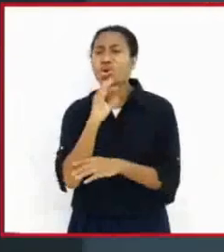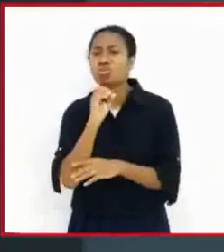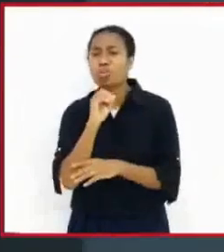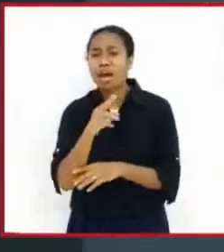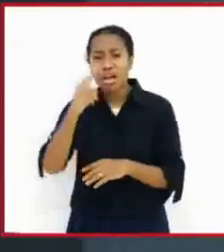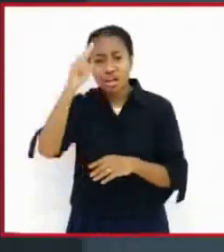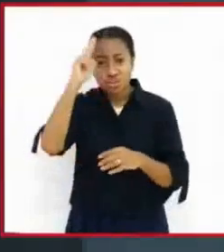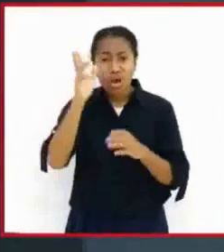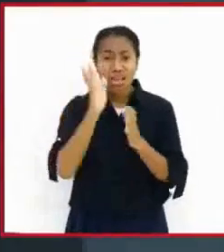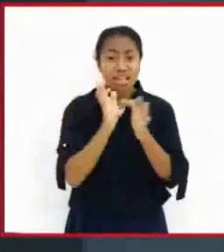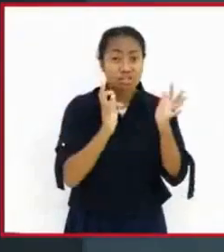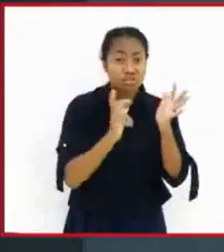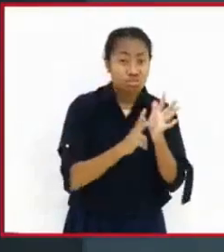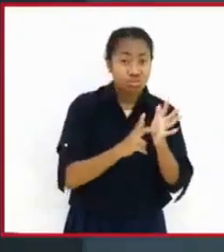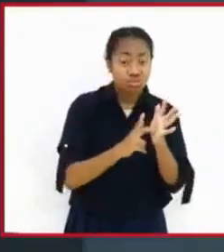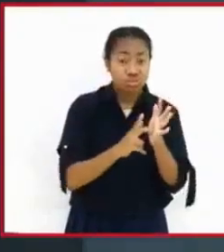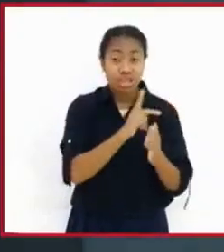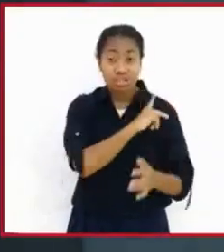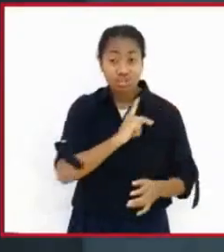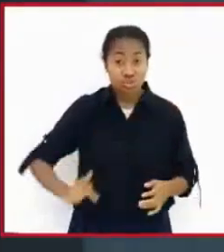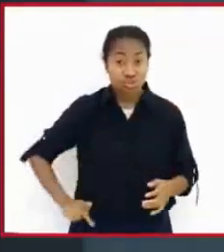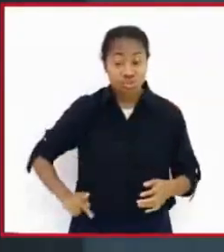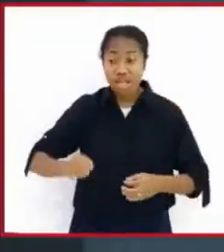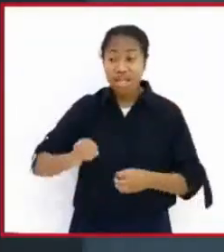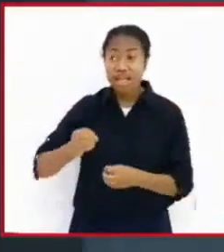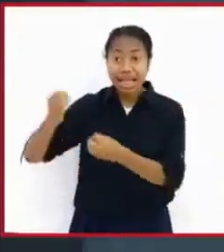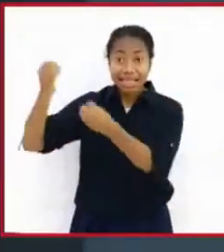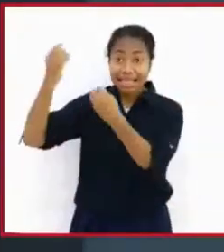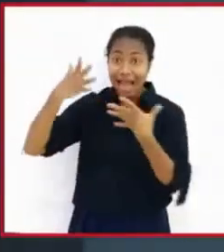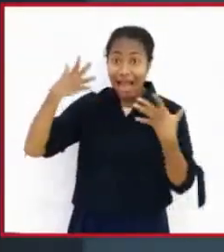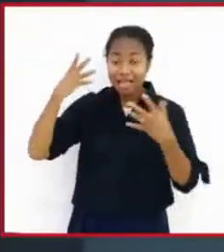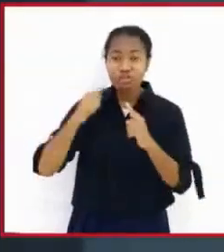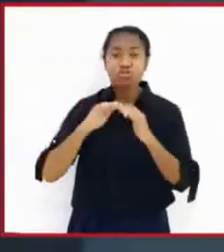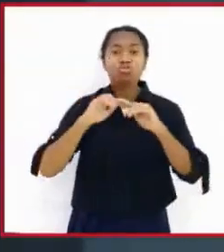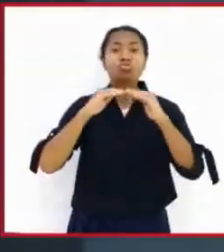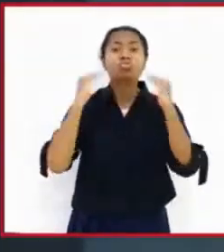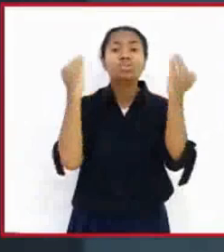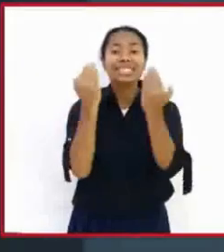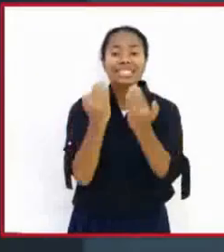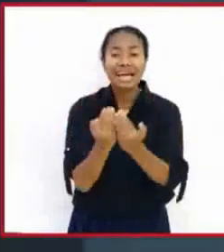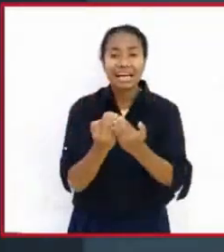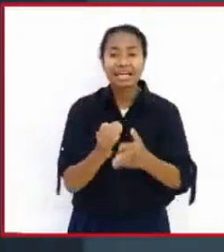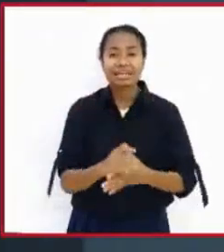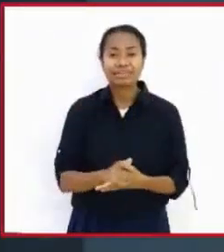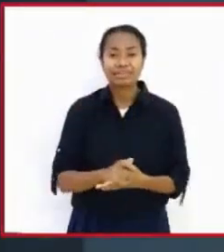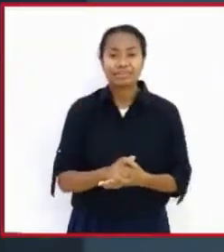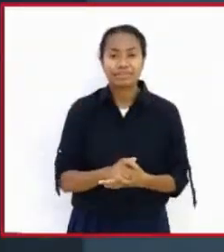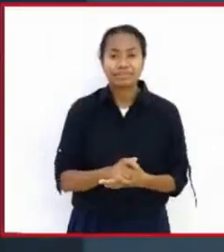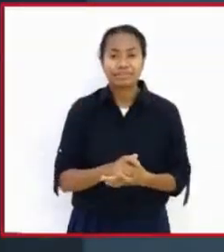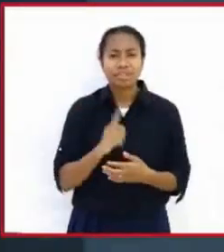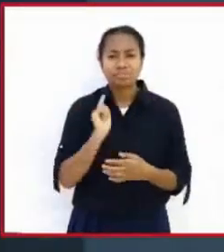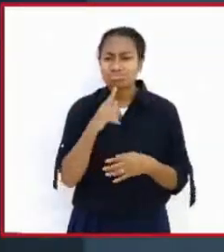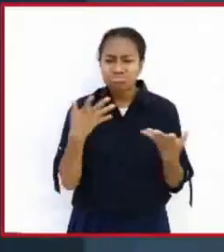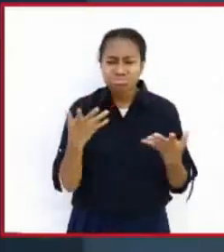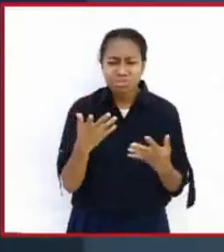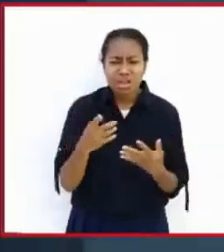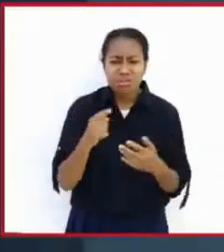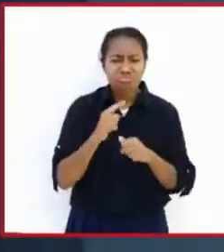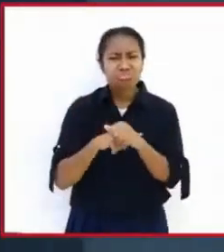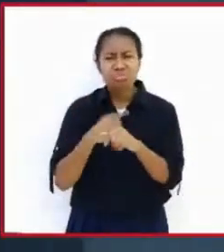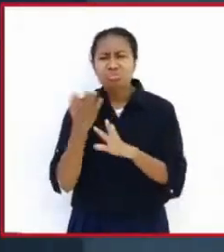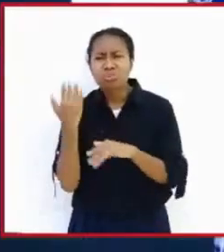terang dunia pada waktu khotbah Yesus Kristus sang dunia entah bagaimana